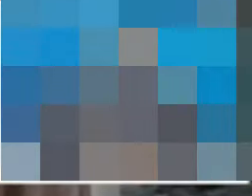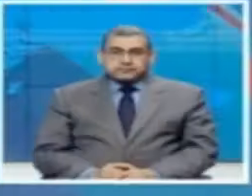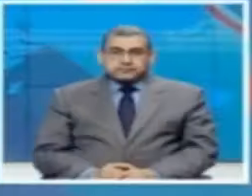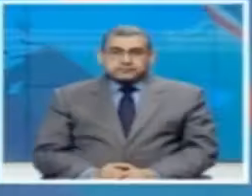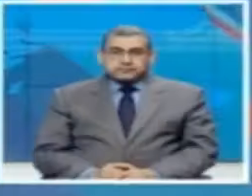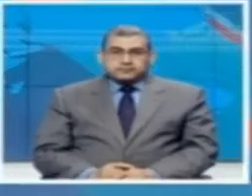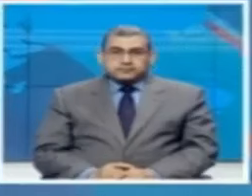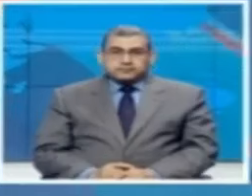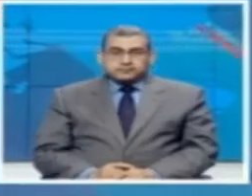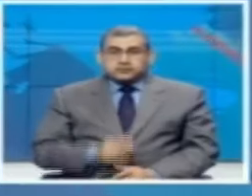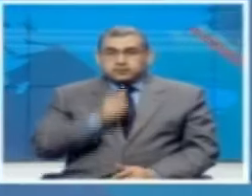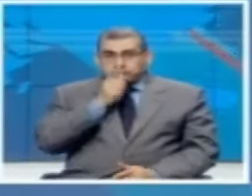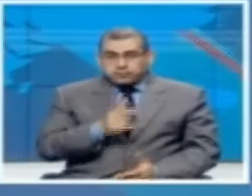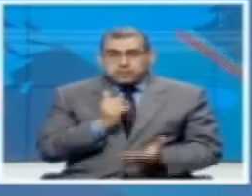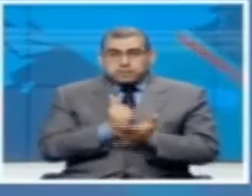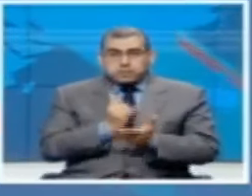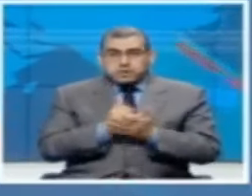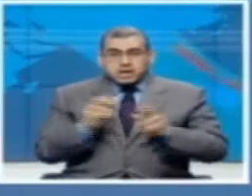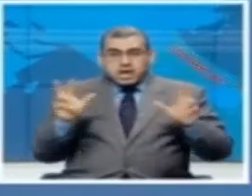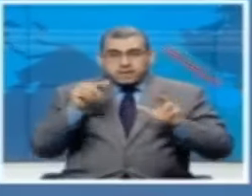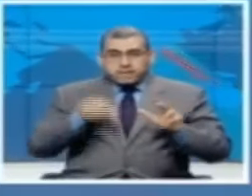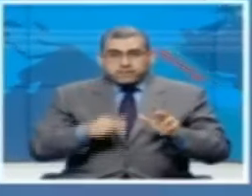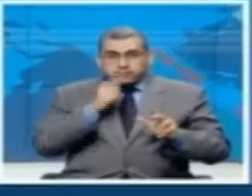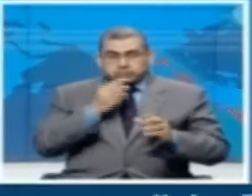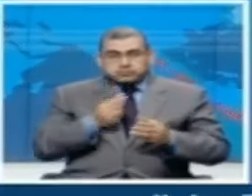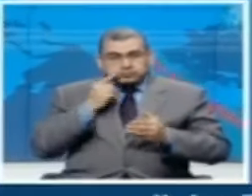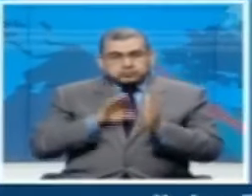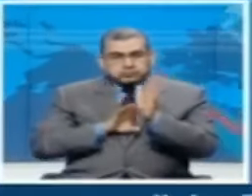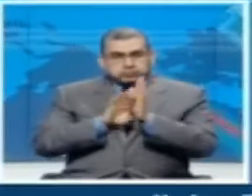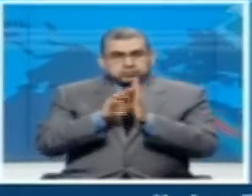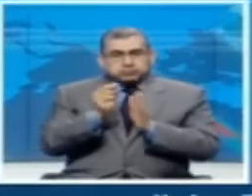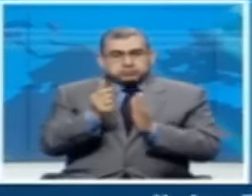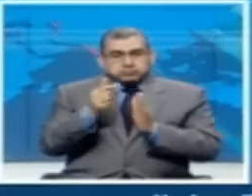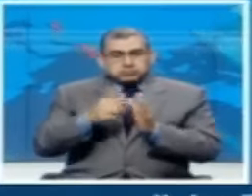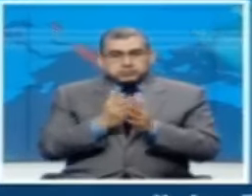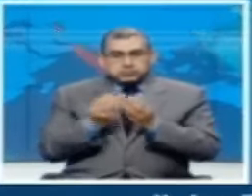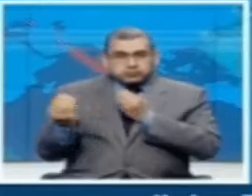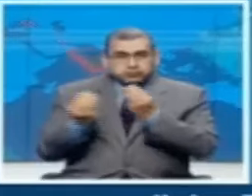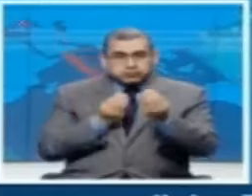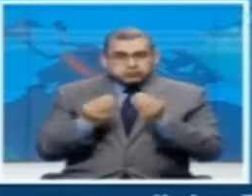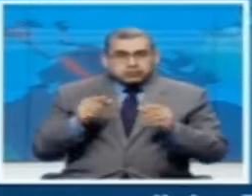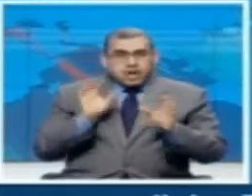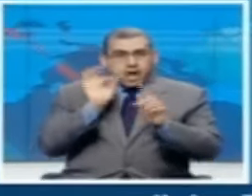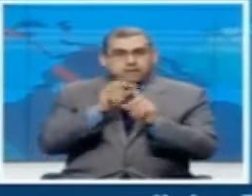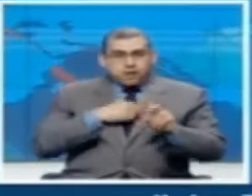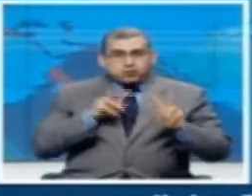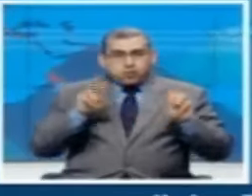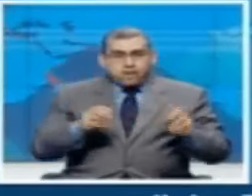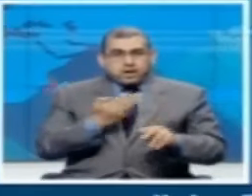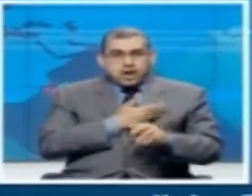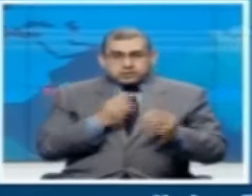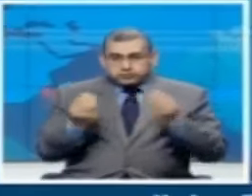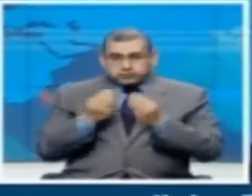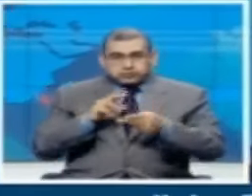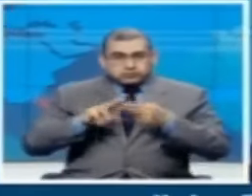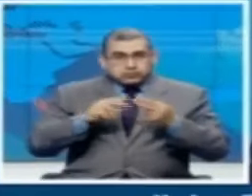القطاع افادت مصادر اعلاميه بحدوث تقدم ملحوظ خلال المحادثات الراميه للتوصل الى هدنه في